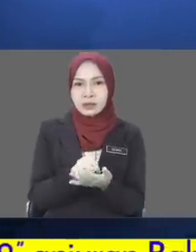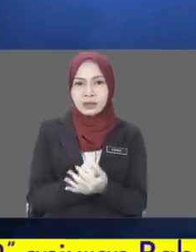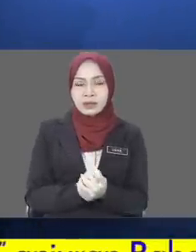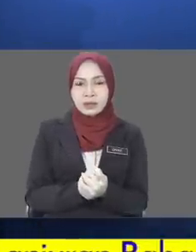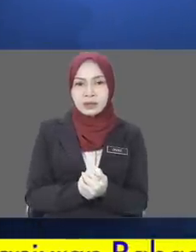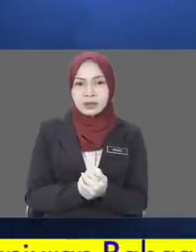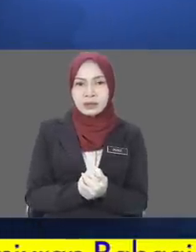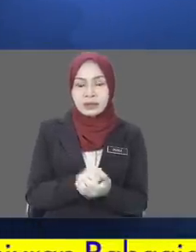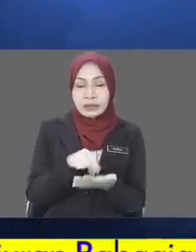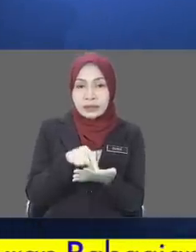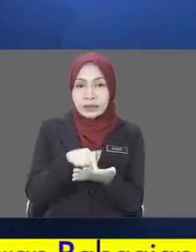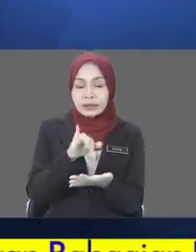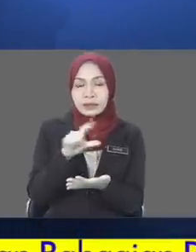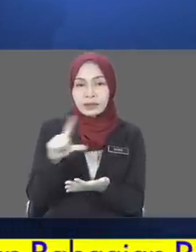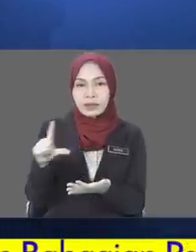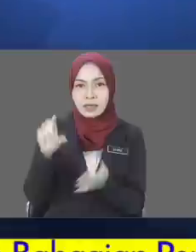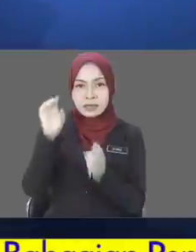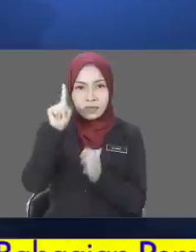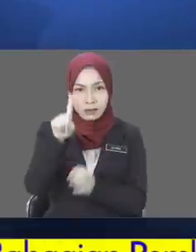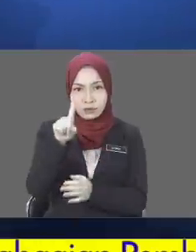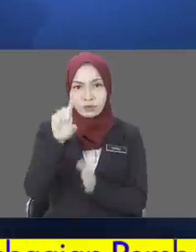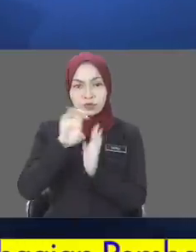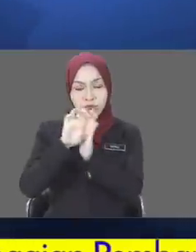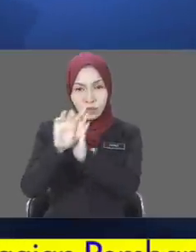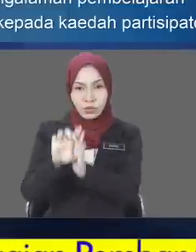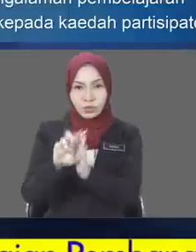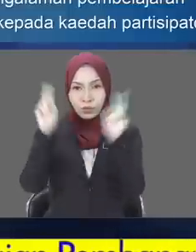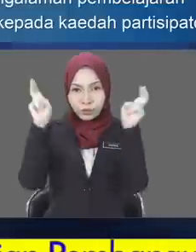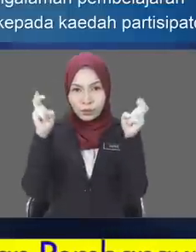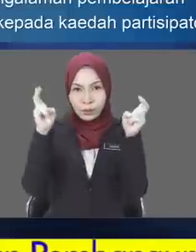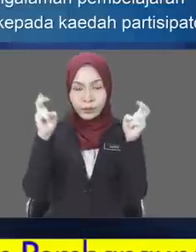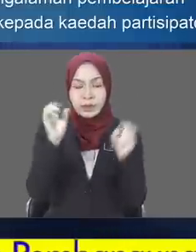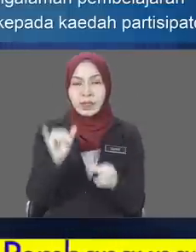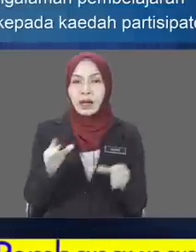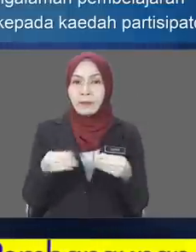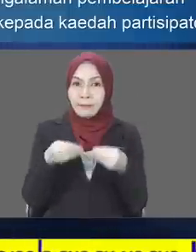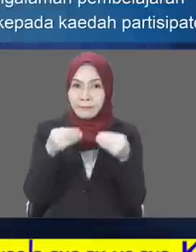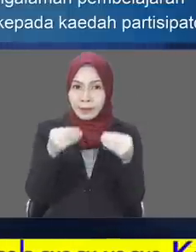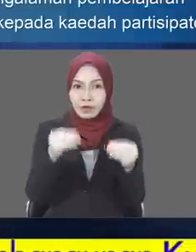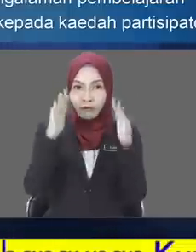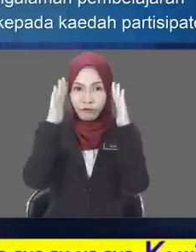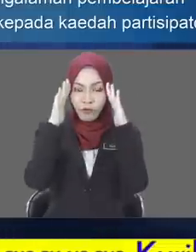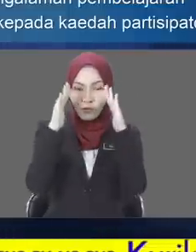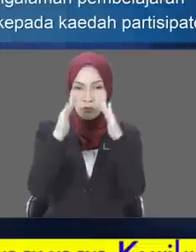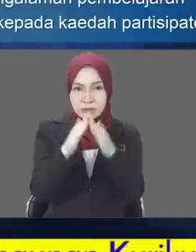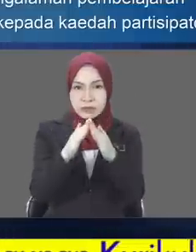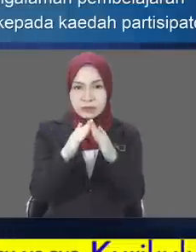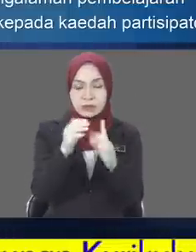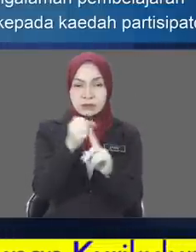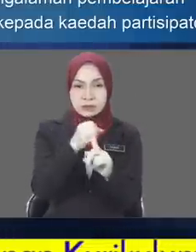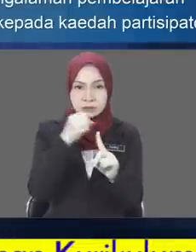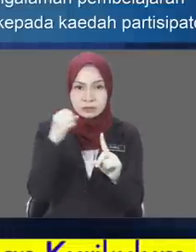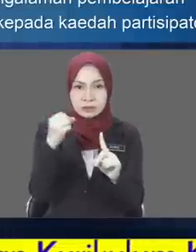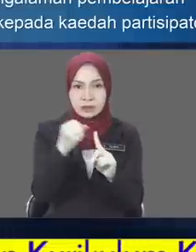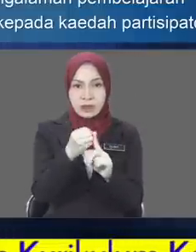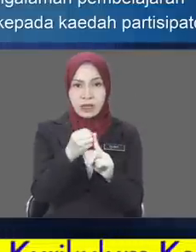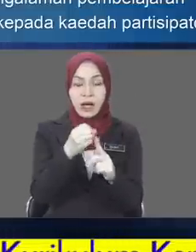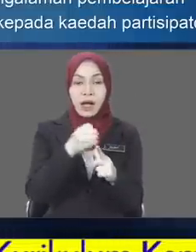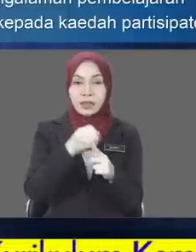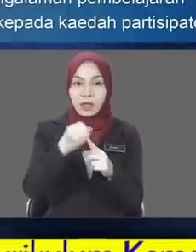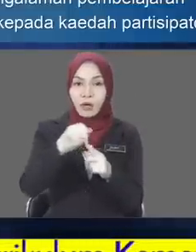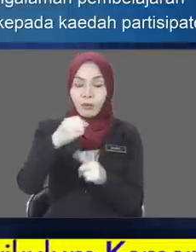perkara tersebut merupakan antara contoh topik yang diberikan fokus dalam pendidikan kesehatan reproduktif dan